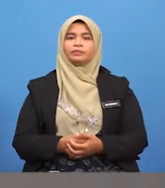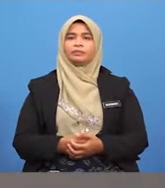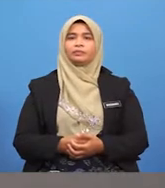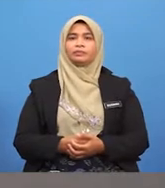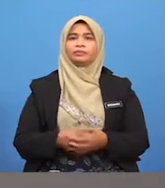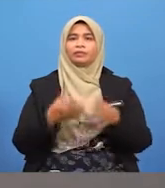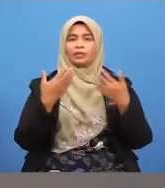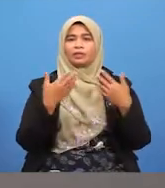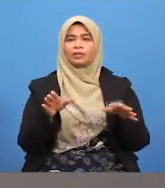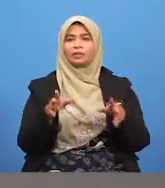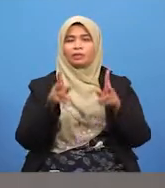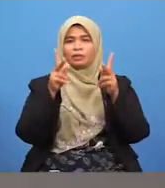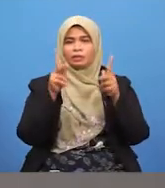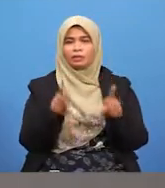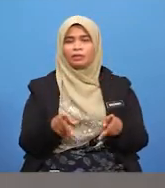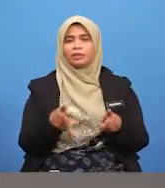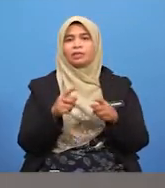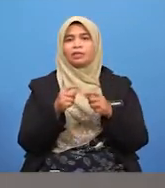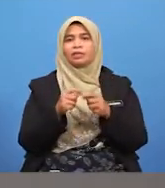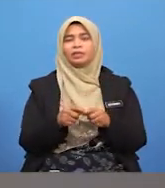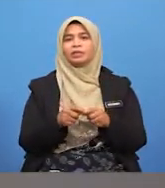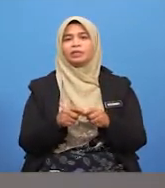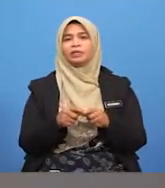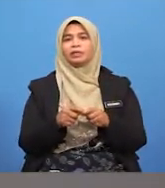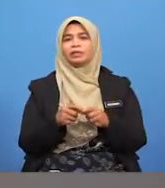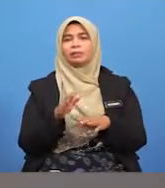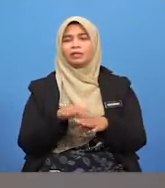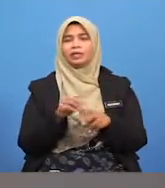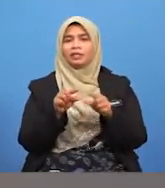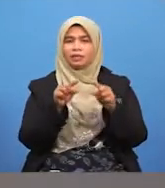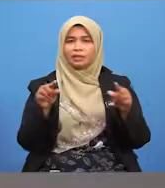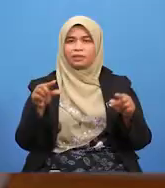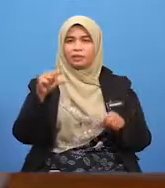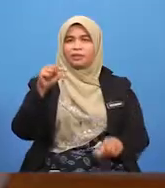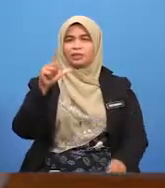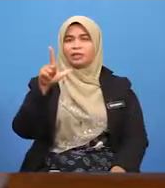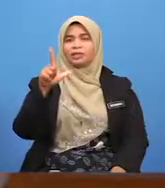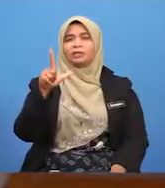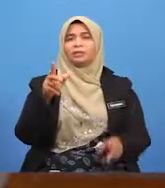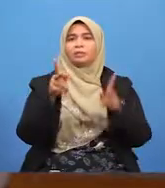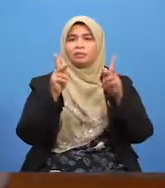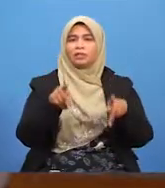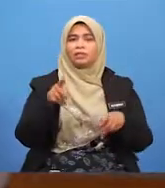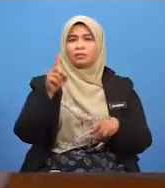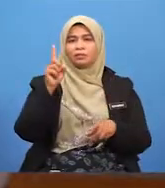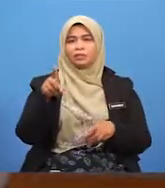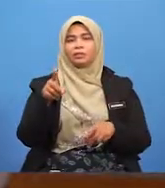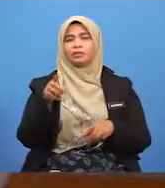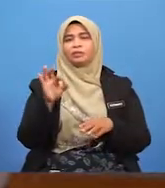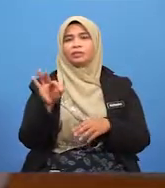selepas Plaza menekan pada garis anjell Raja perlu